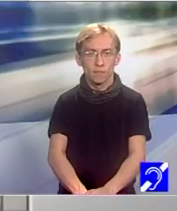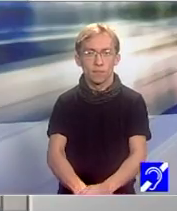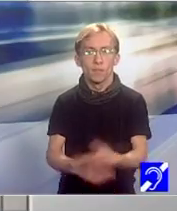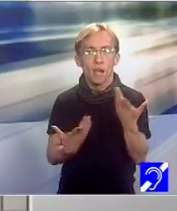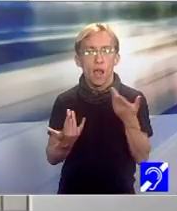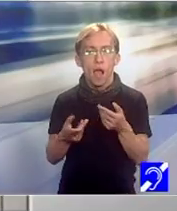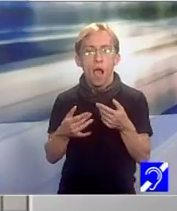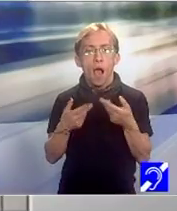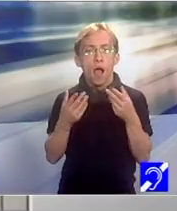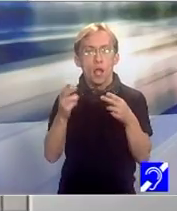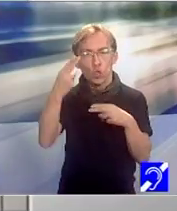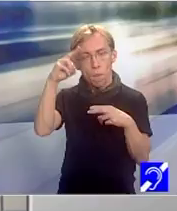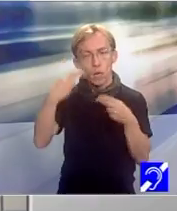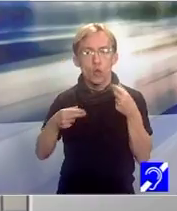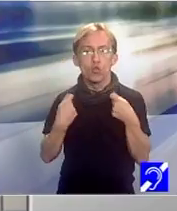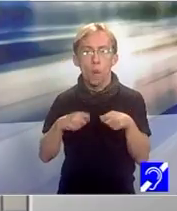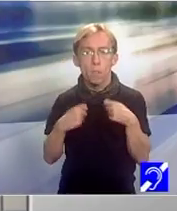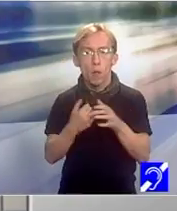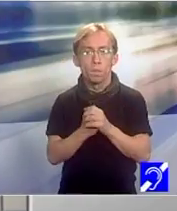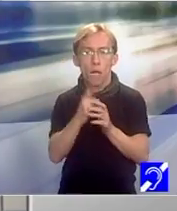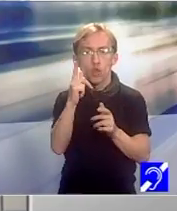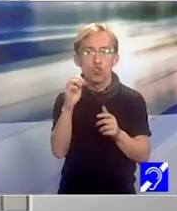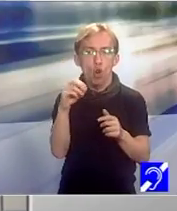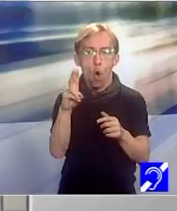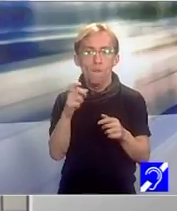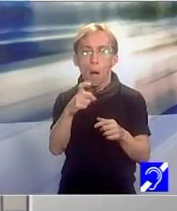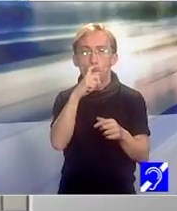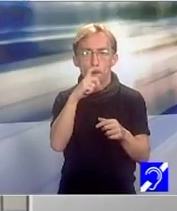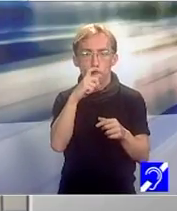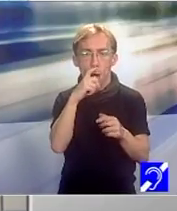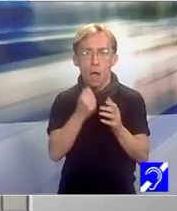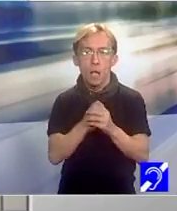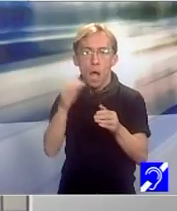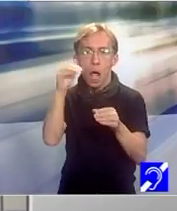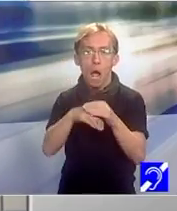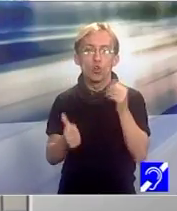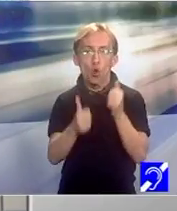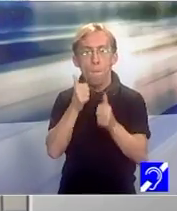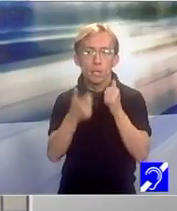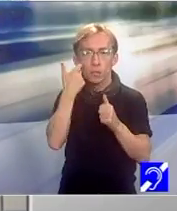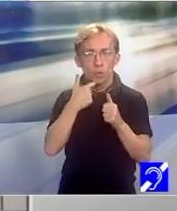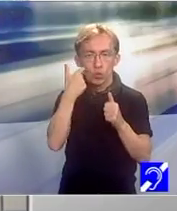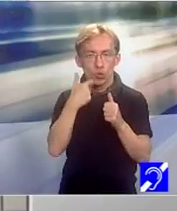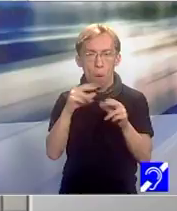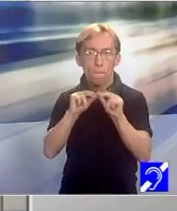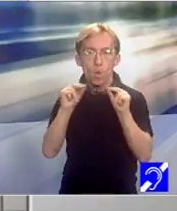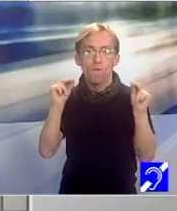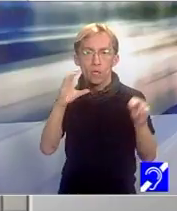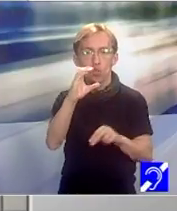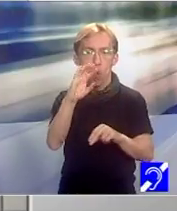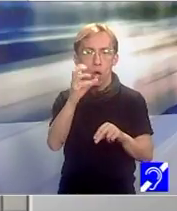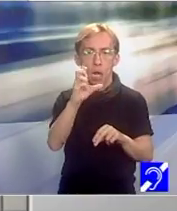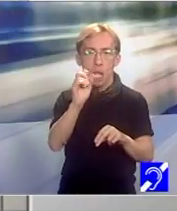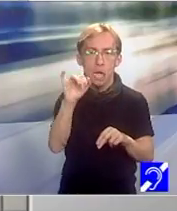Informații au venit, doamnelor, domnilor, de la Genova și despre goalball. Băieții au debutat deja în competiție. Clujenii profesorului Crăciun au fost învinși de